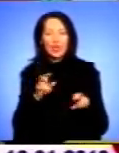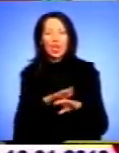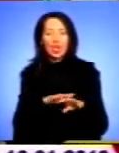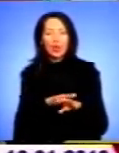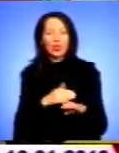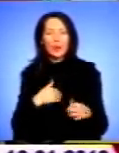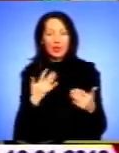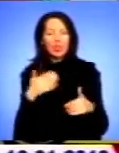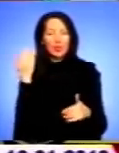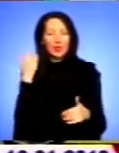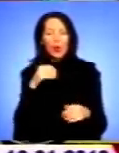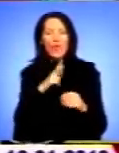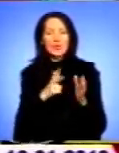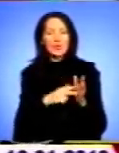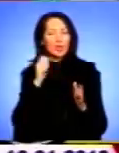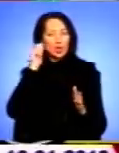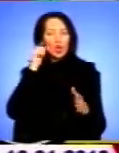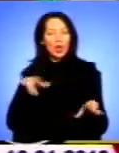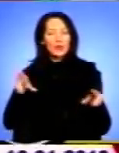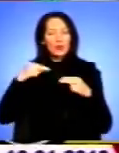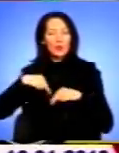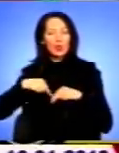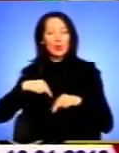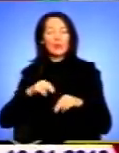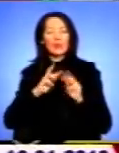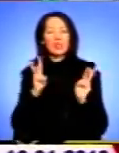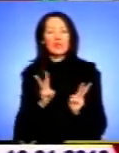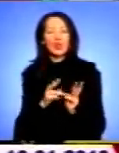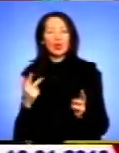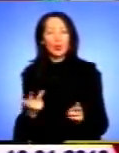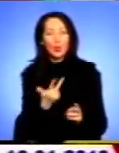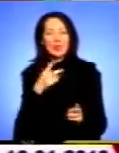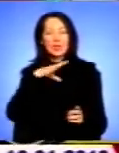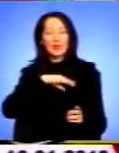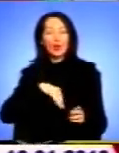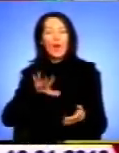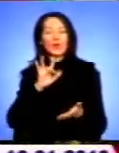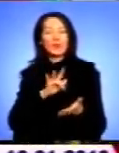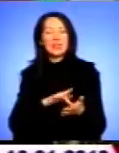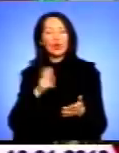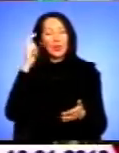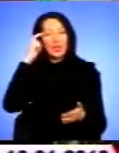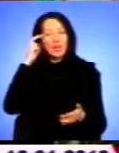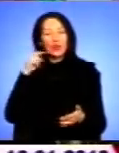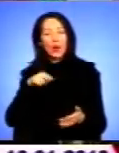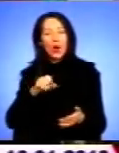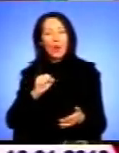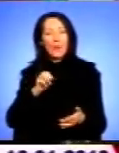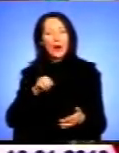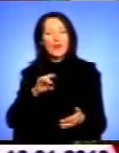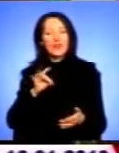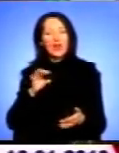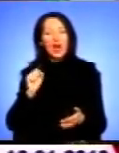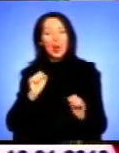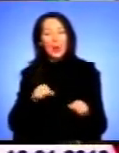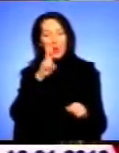це 18 років, співпрацюємо з Свято-Троїцьким духовним центром Київського патріархату Православної церкви,